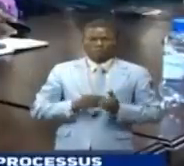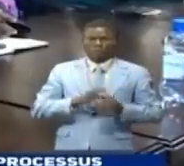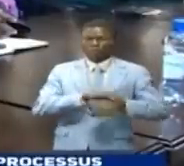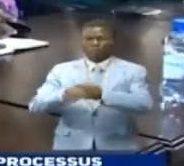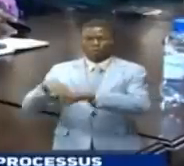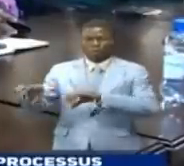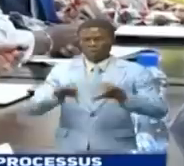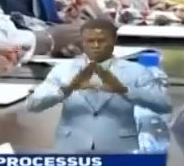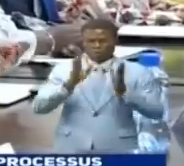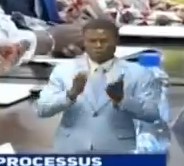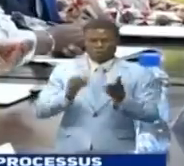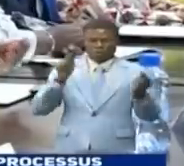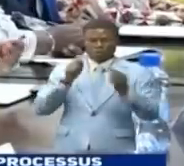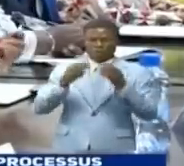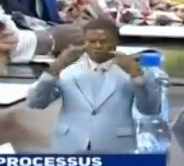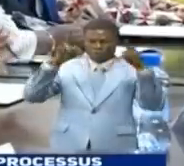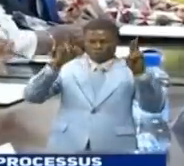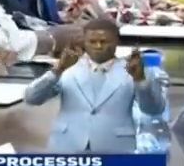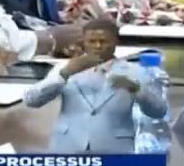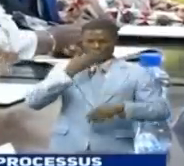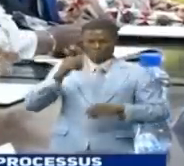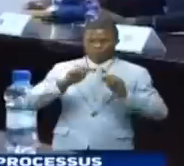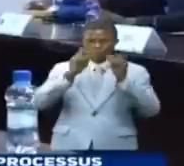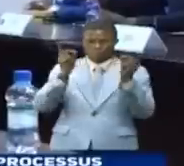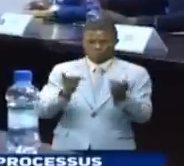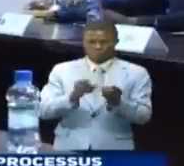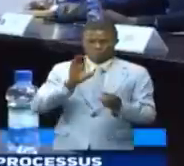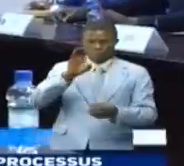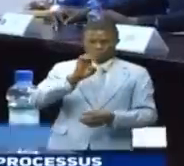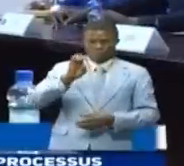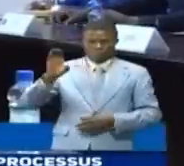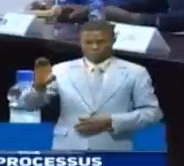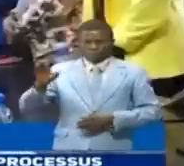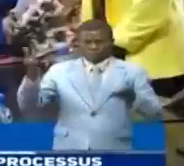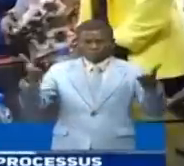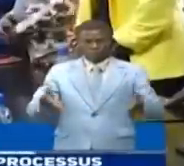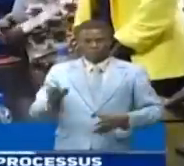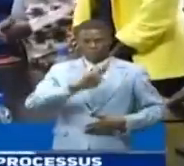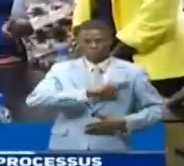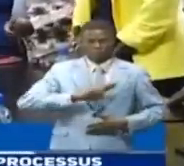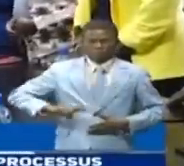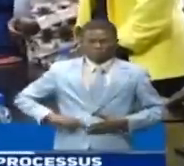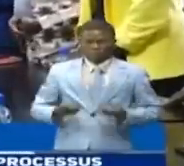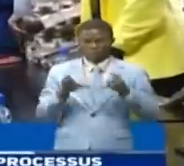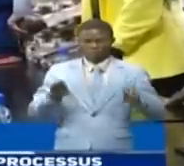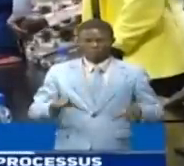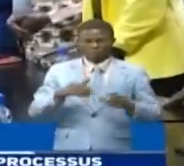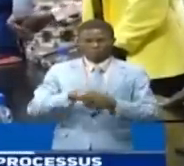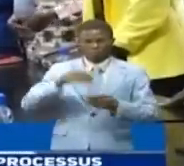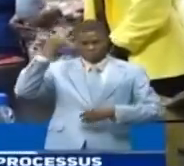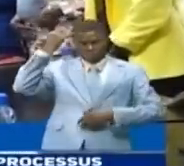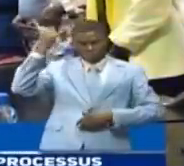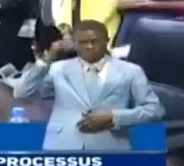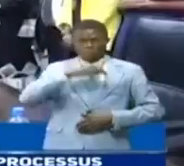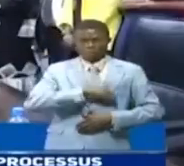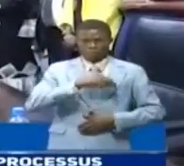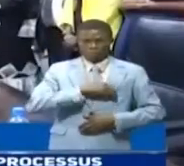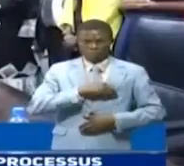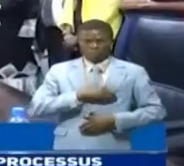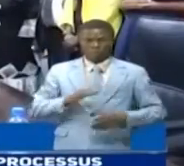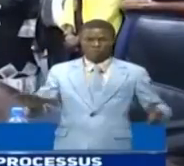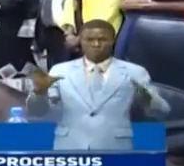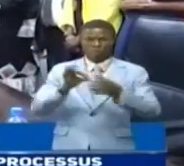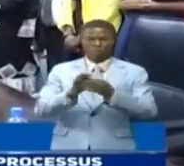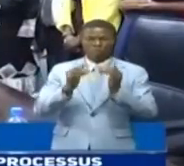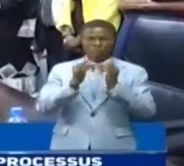action vers son aboutissement heureux. La délégation de la CETA séjourne en République démocratique du Congo dans le cadre de sa mission de consolidation